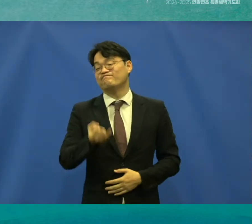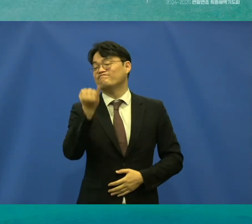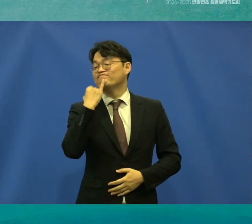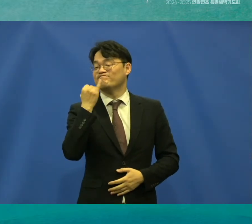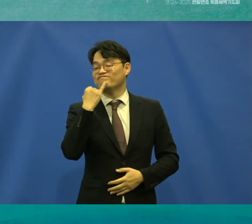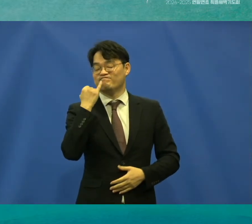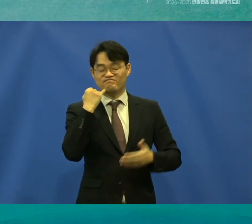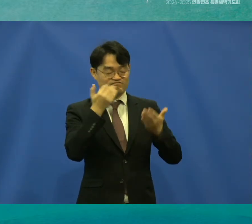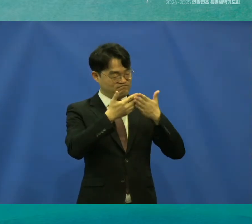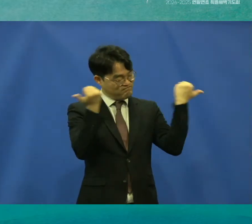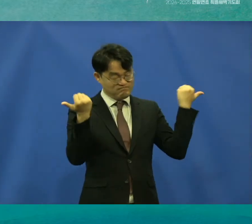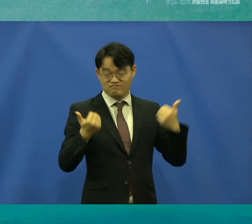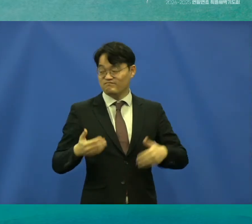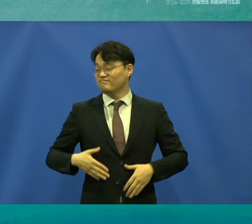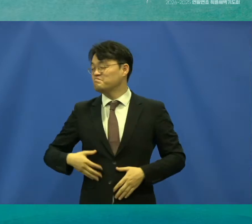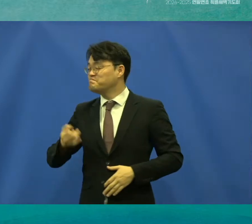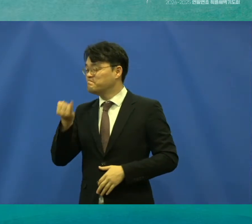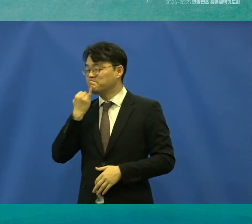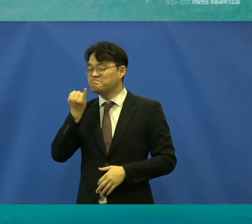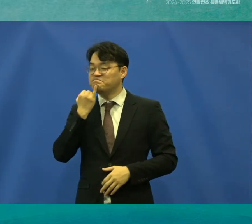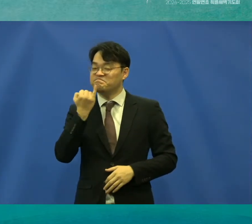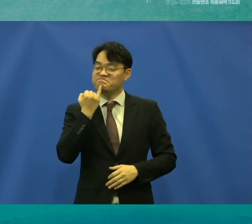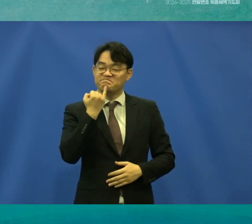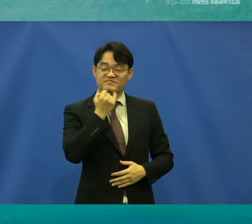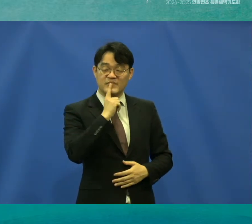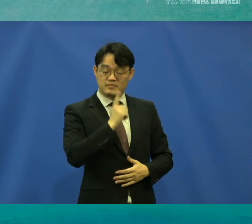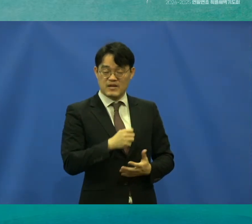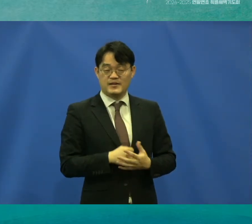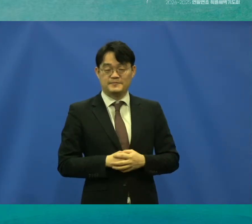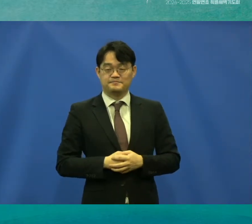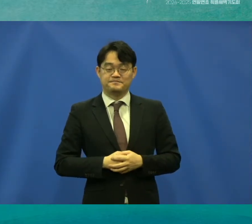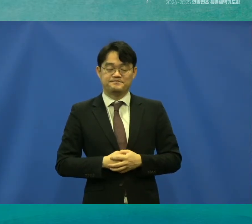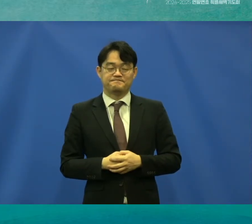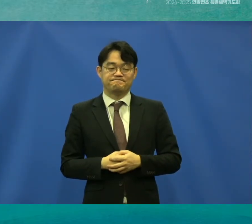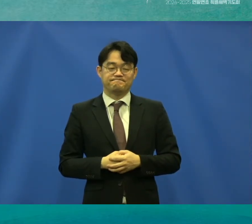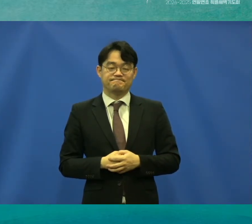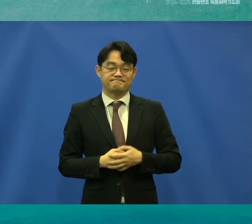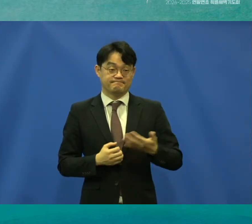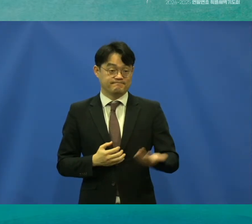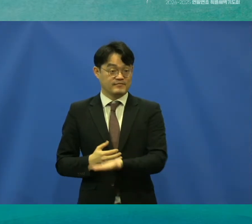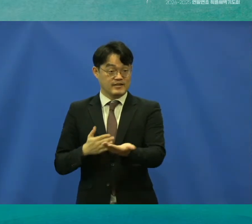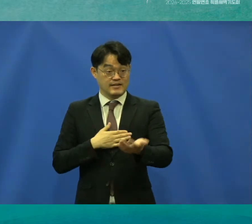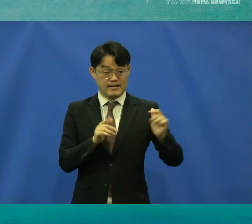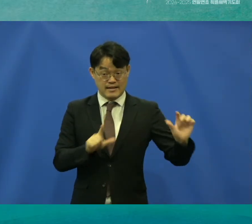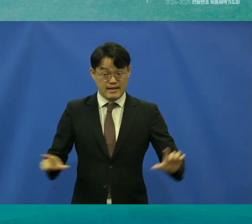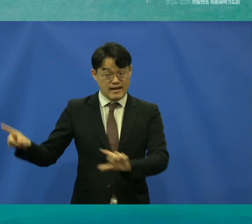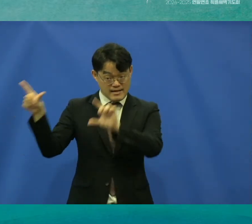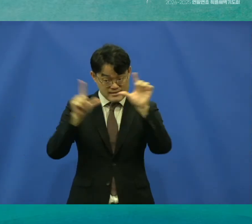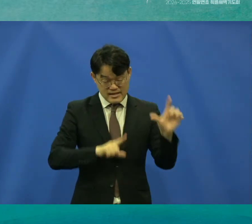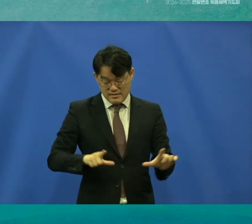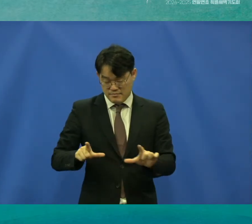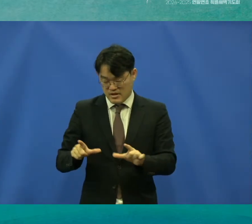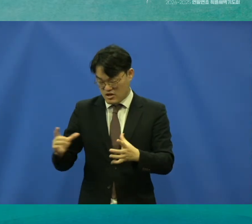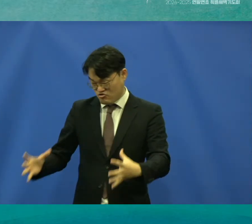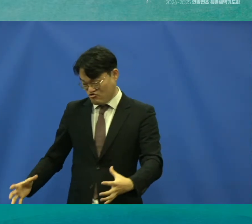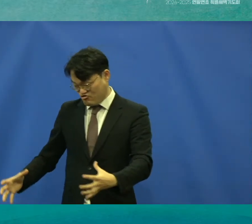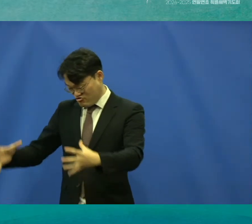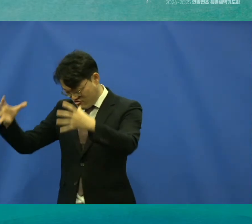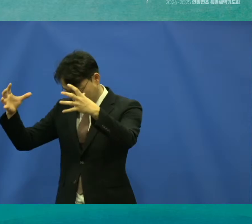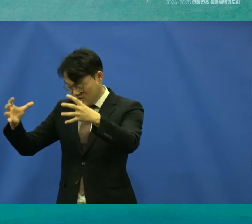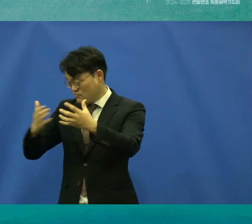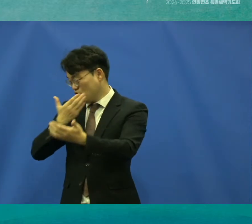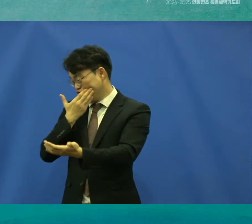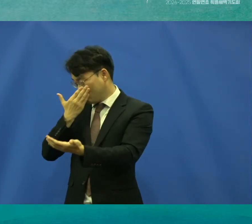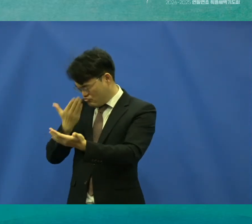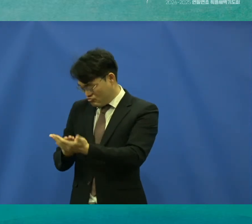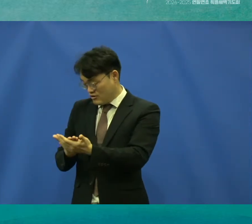넓히려고 해서 마음이 넓혀져요? 안 돼요, 여러분. 내 삶의 본질, 목표, 삶의 이유.